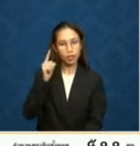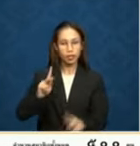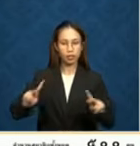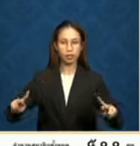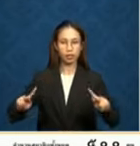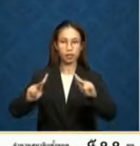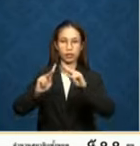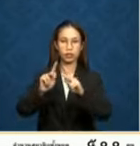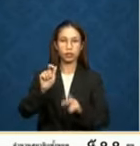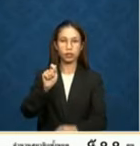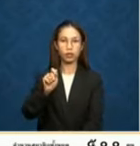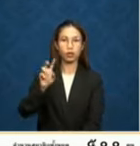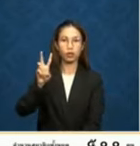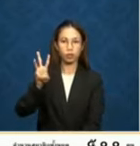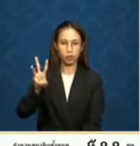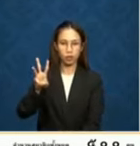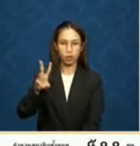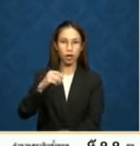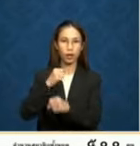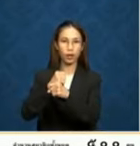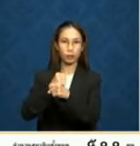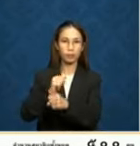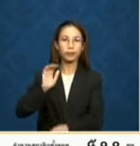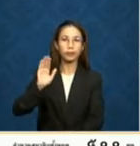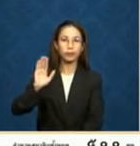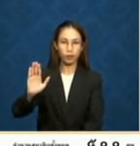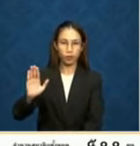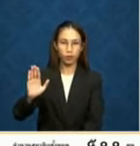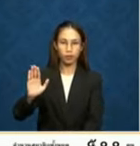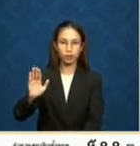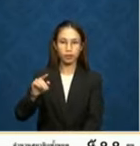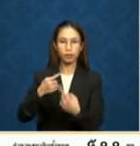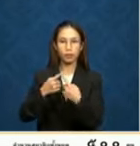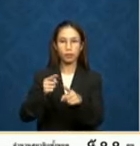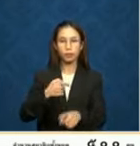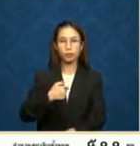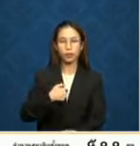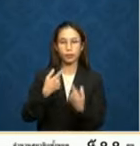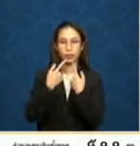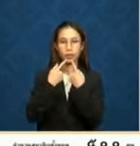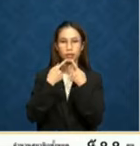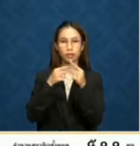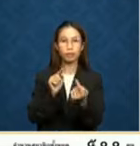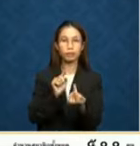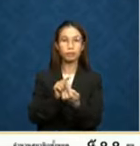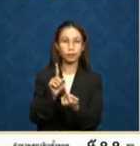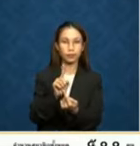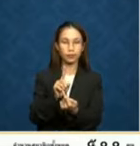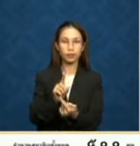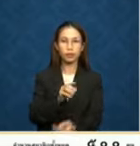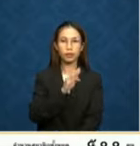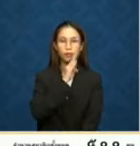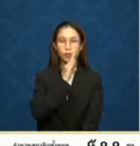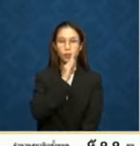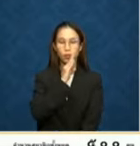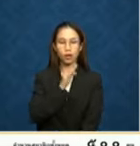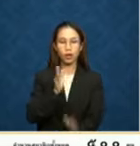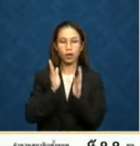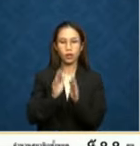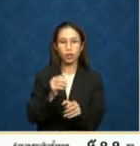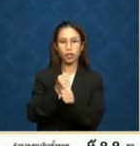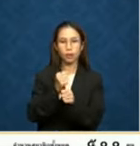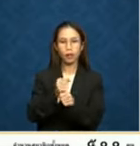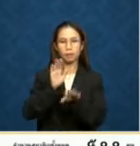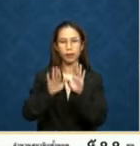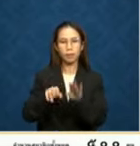าก็ได้นํบรการของเขาเป็ที่เรีบร้อยเพราะฉนั้น สิงที่ผมจะตอบก็คือการที่จะมีการปลดพนุงาน 20,